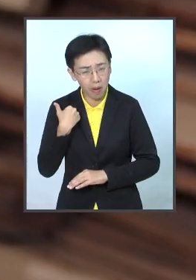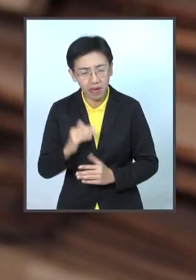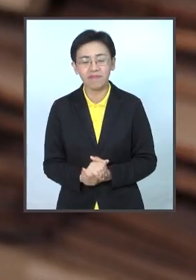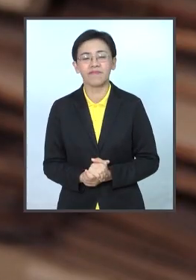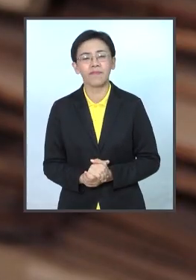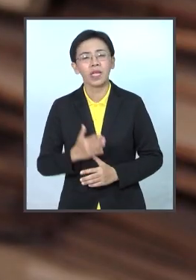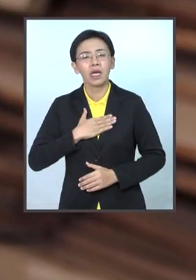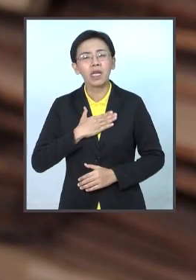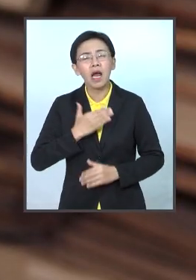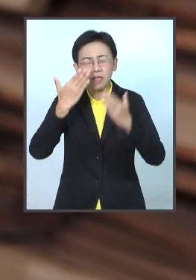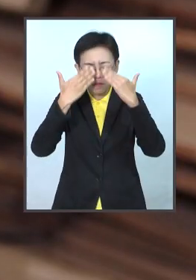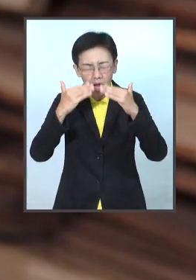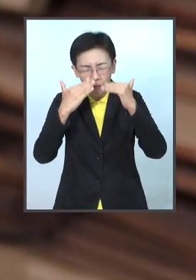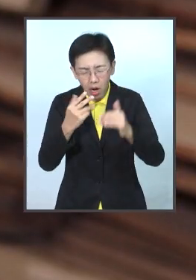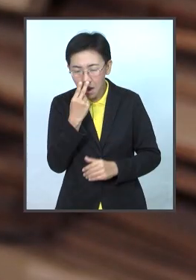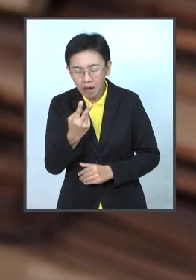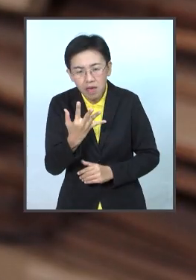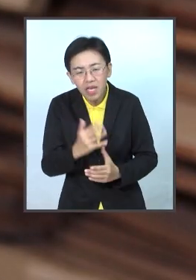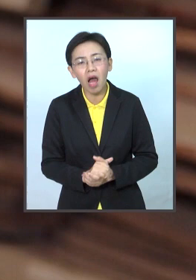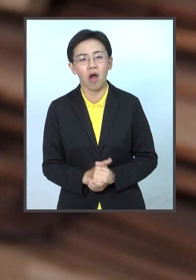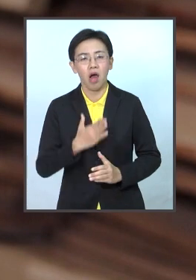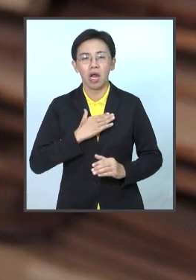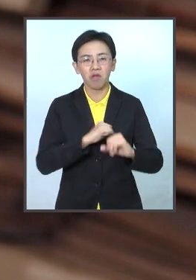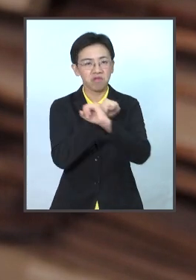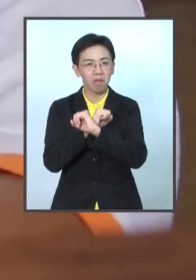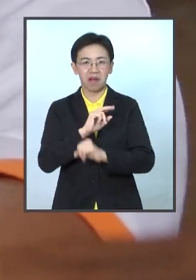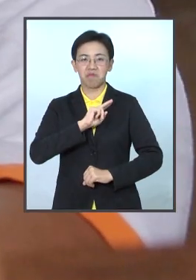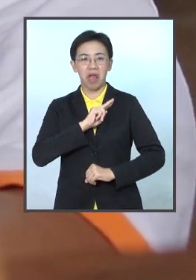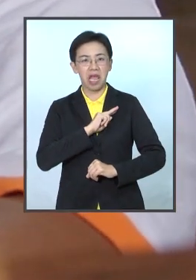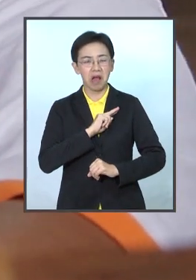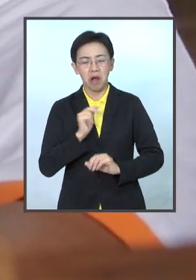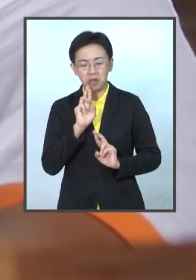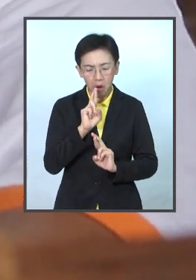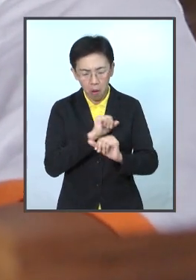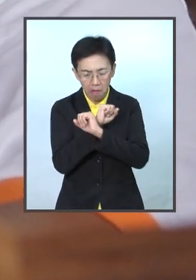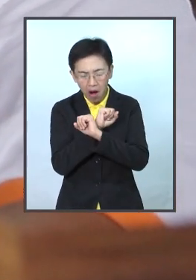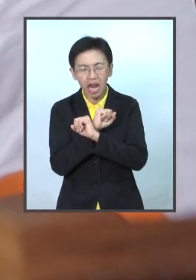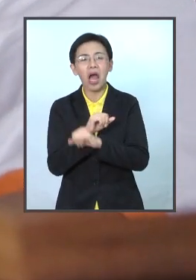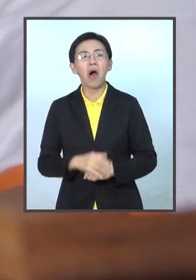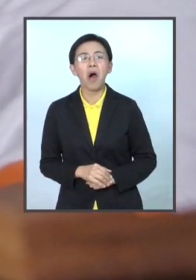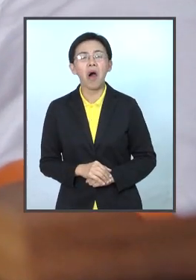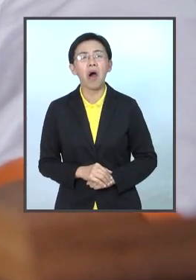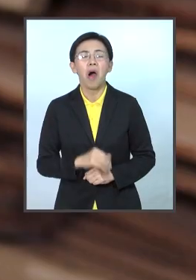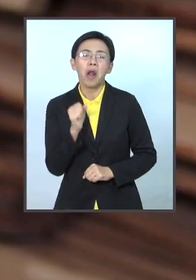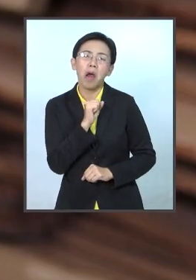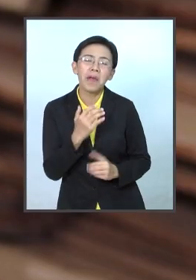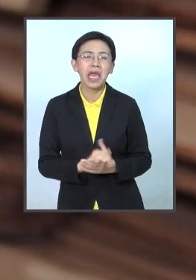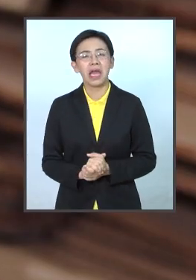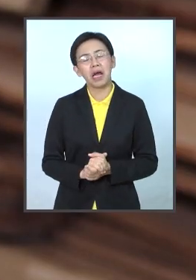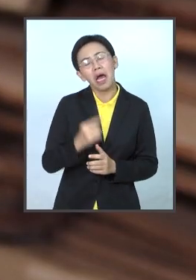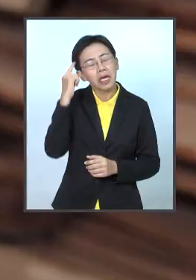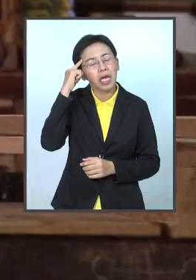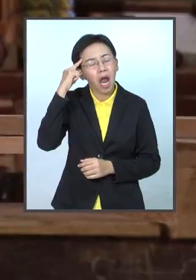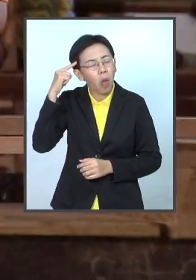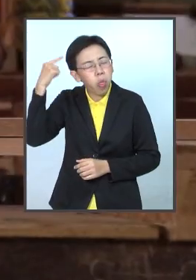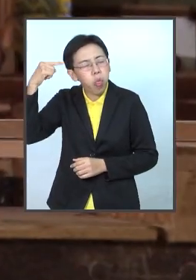ไม่เห็นเราต้องป้องกันตัวเองให้มากกว่าคนหลายเท่าครับจะมัวร้องเพลงหรือว่าเอาสติไปใช้อย่างอื่นไม่ได้เล